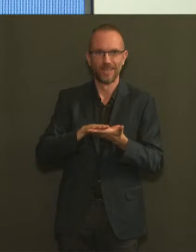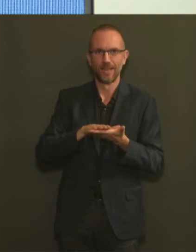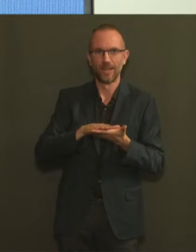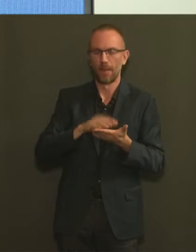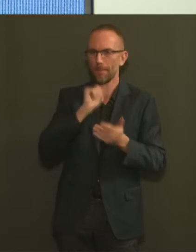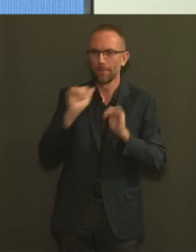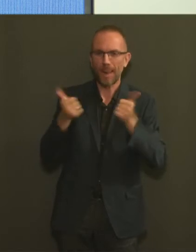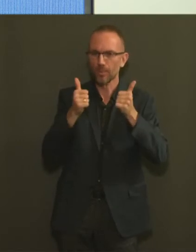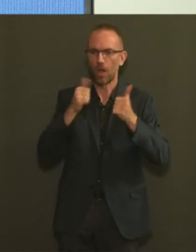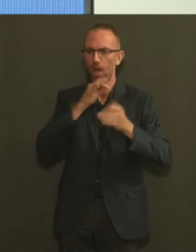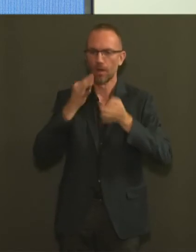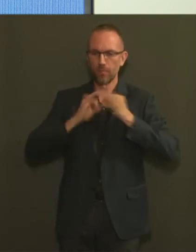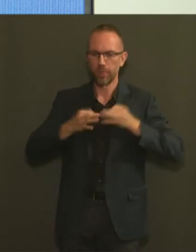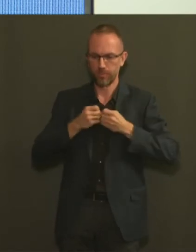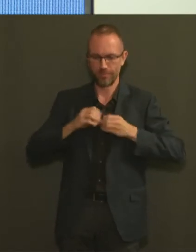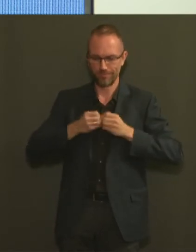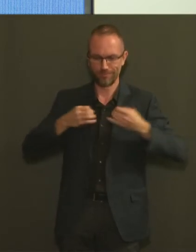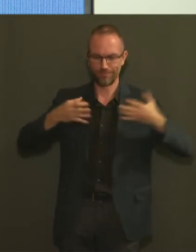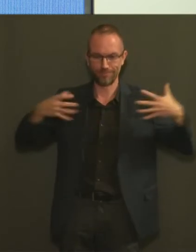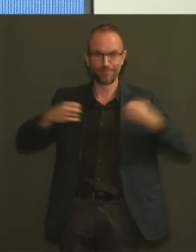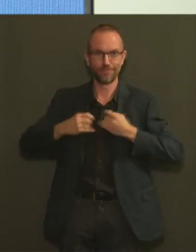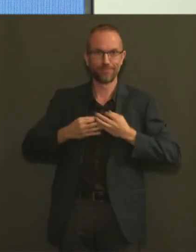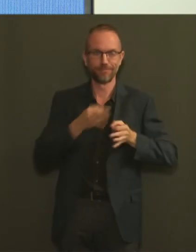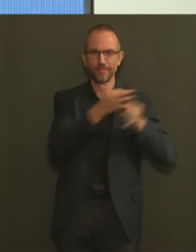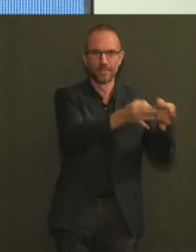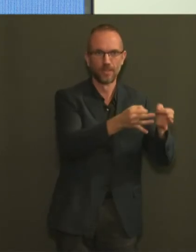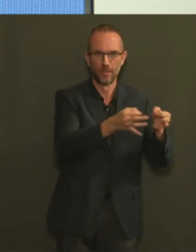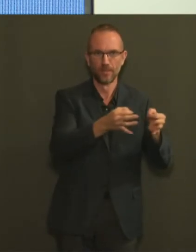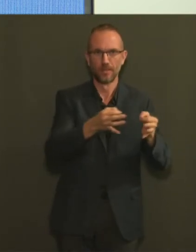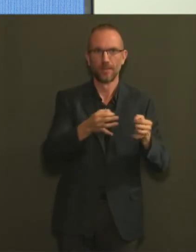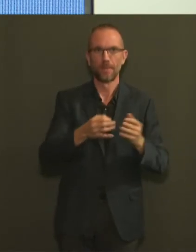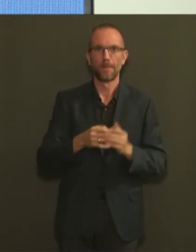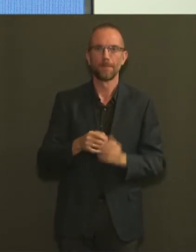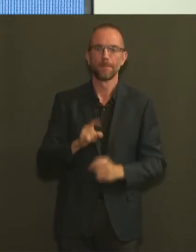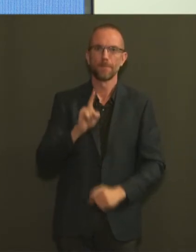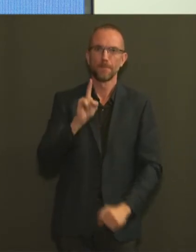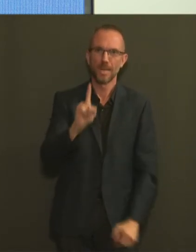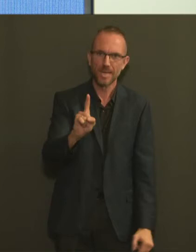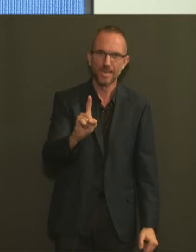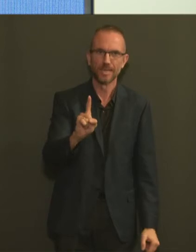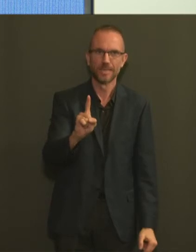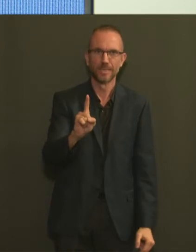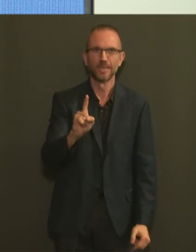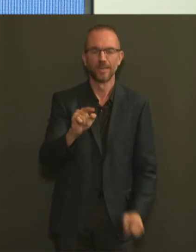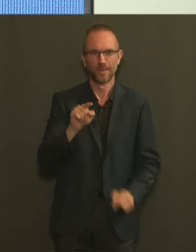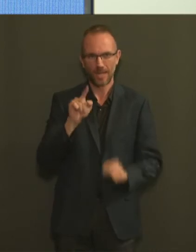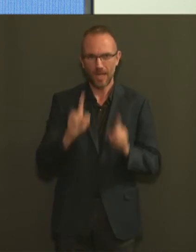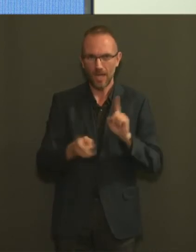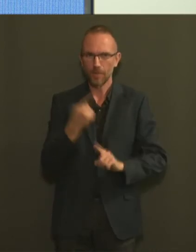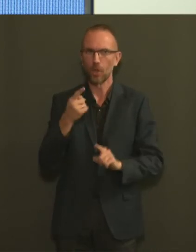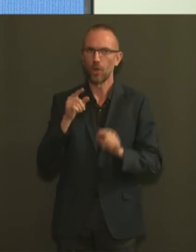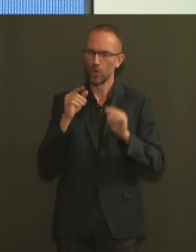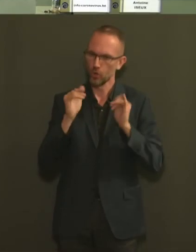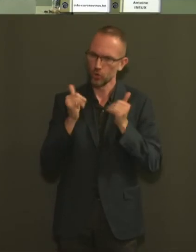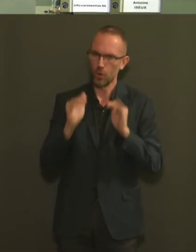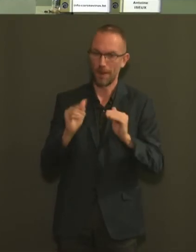appliquer les mêmes mesures de protection le même emploi du masque la même distanciation sociale